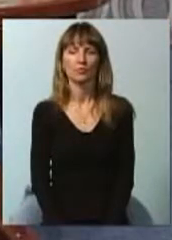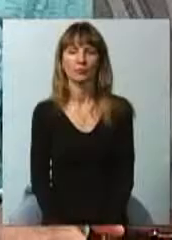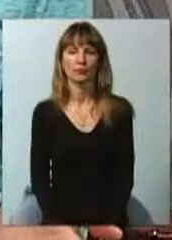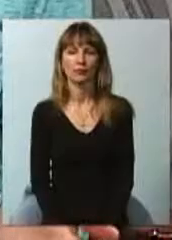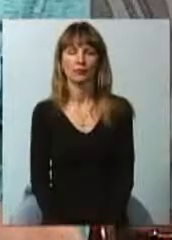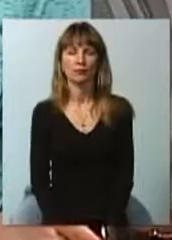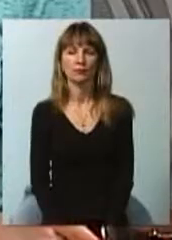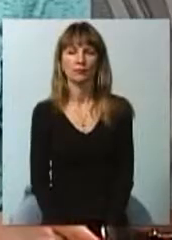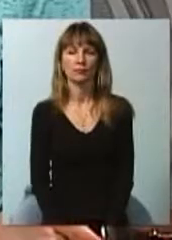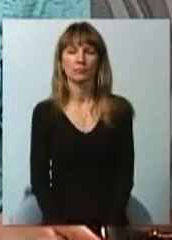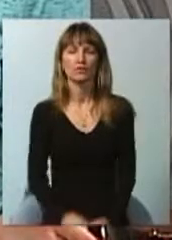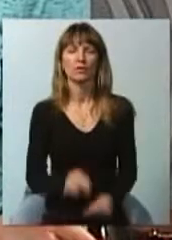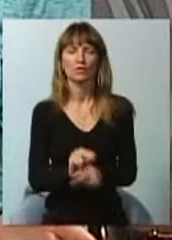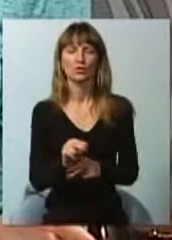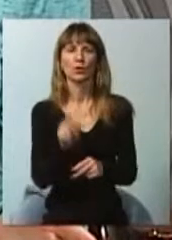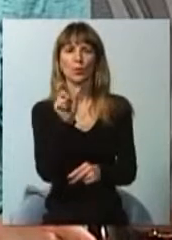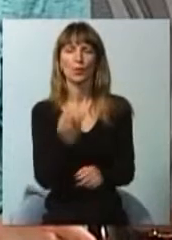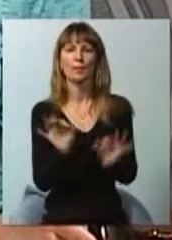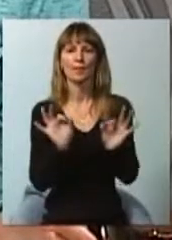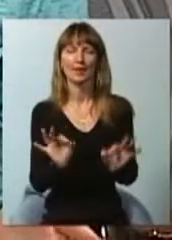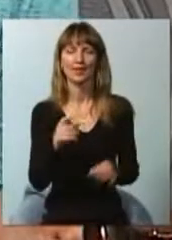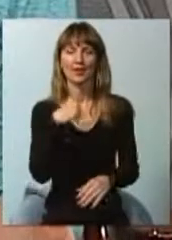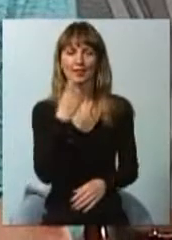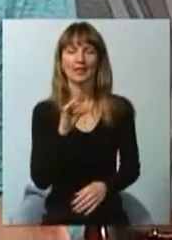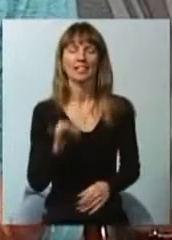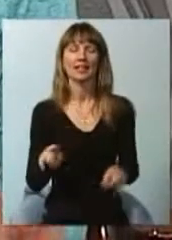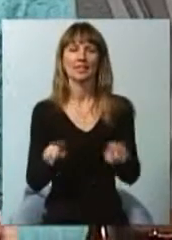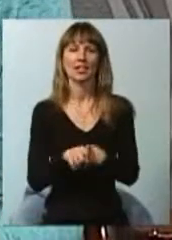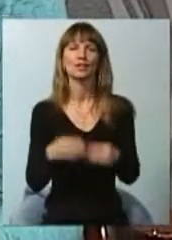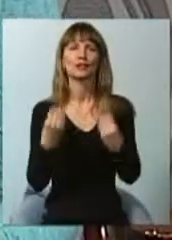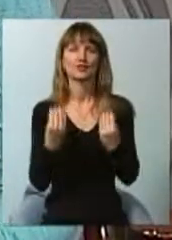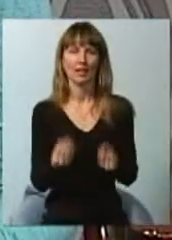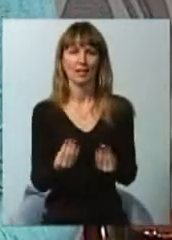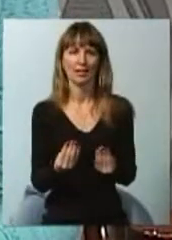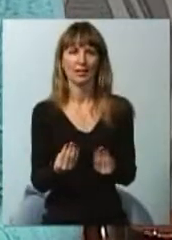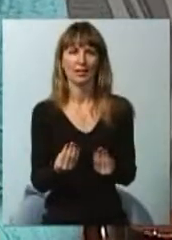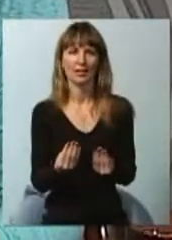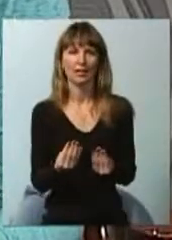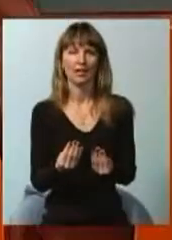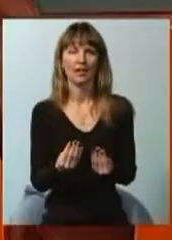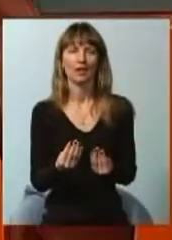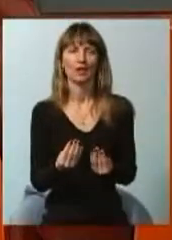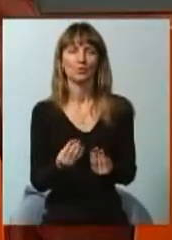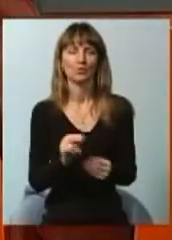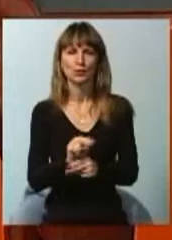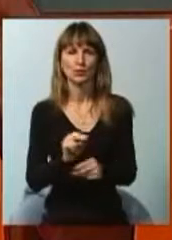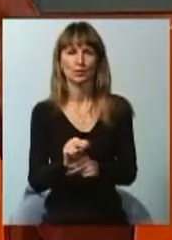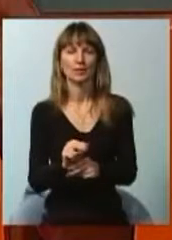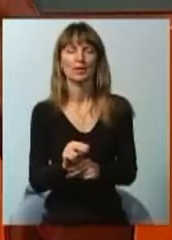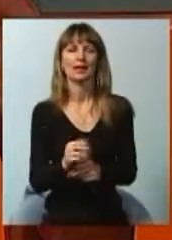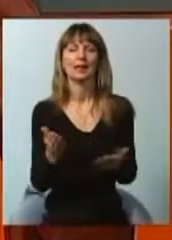Він вчить людину правильно говорити. І також він їй дає прочуханки людям, які не хочуть правильно говорити, вчитись,